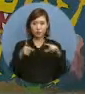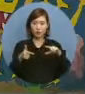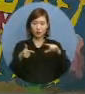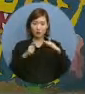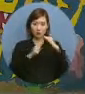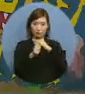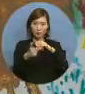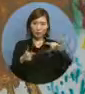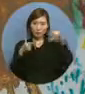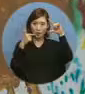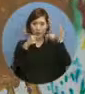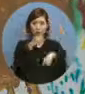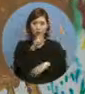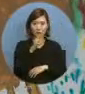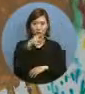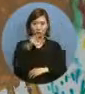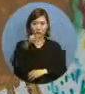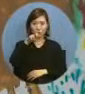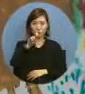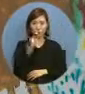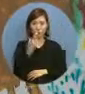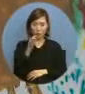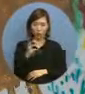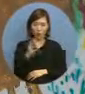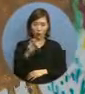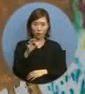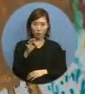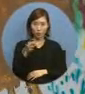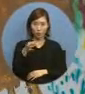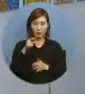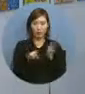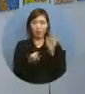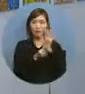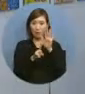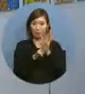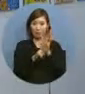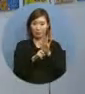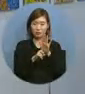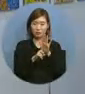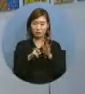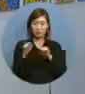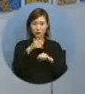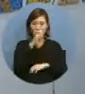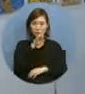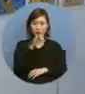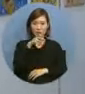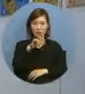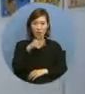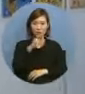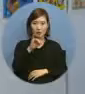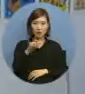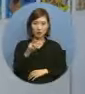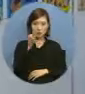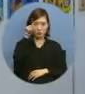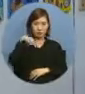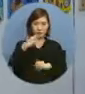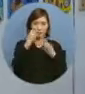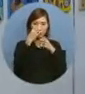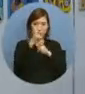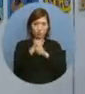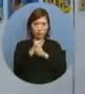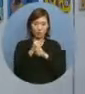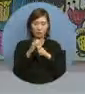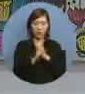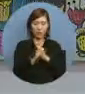캐릭터인 나루몽을 패러디한 아이들의 작품들이 선보입니다. 미켈란젤로의 천지 창조며 이솝 우화